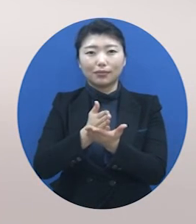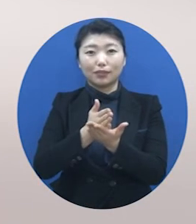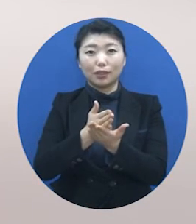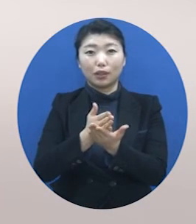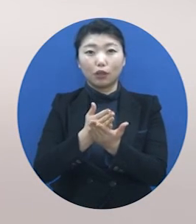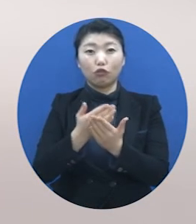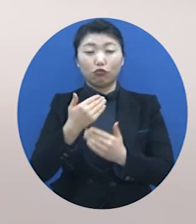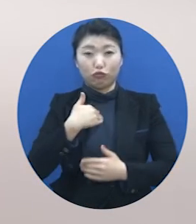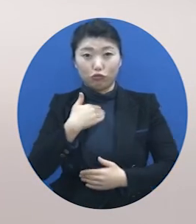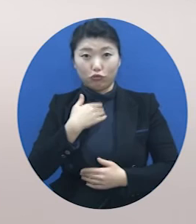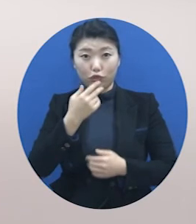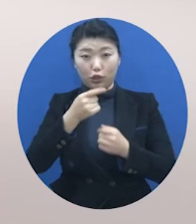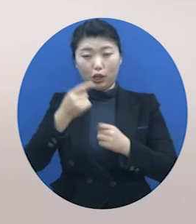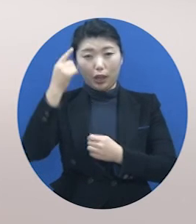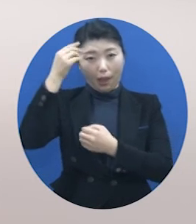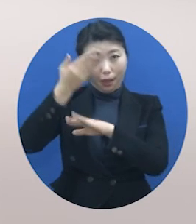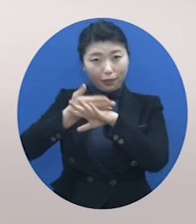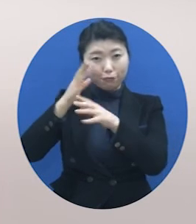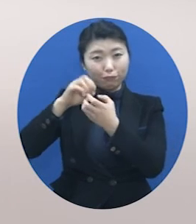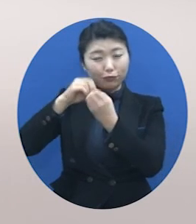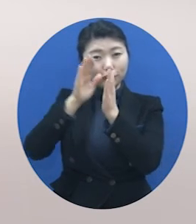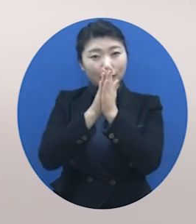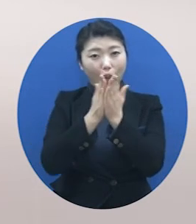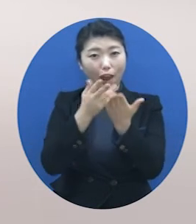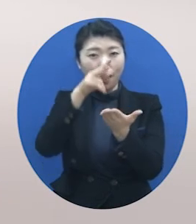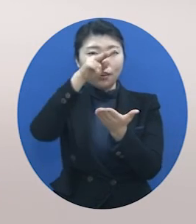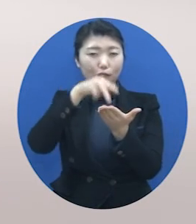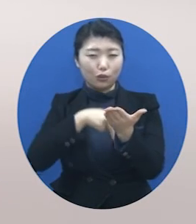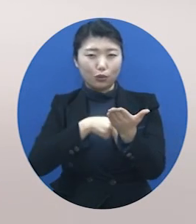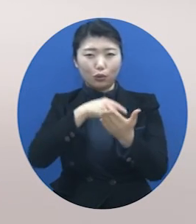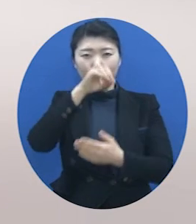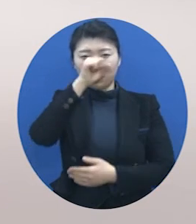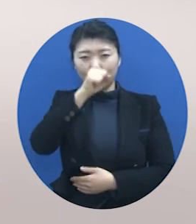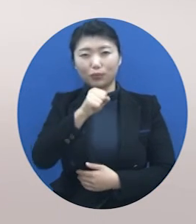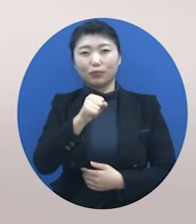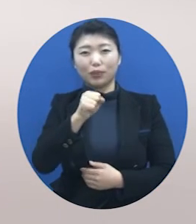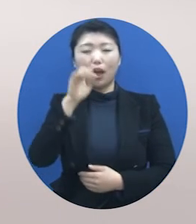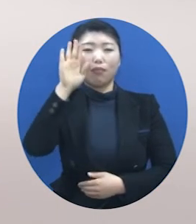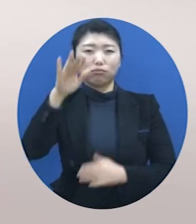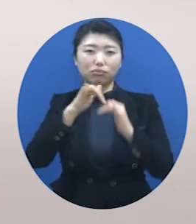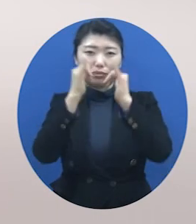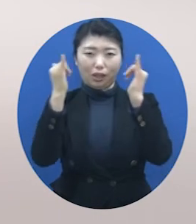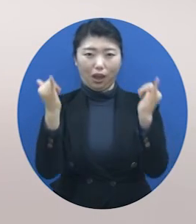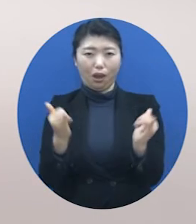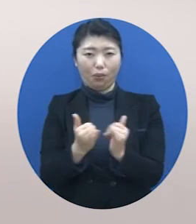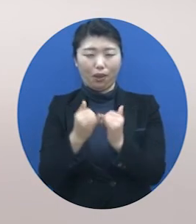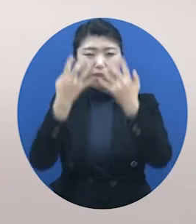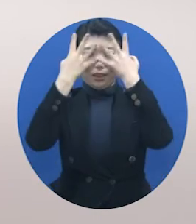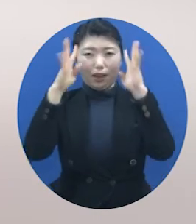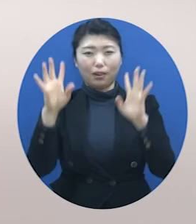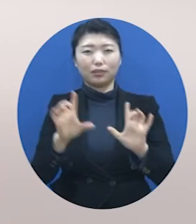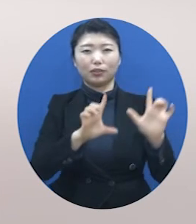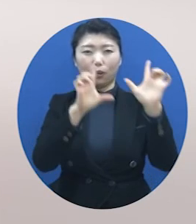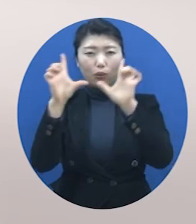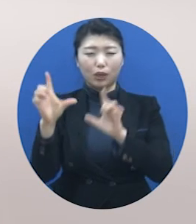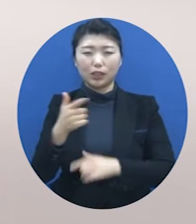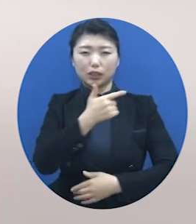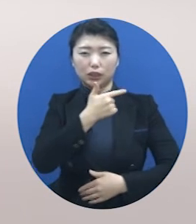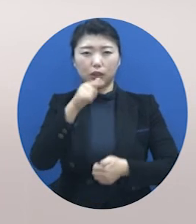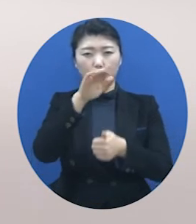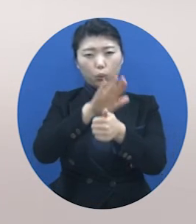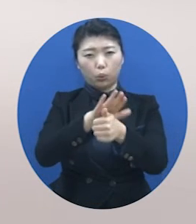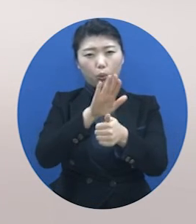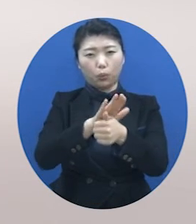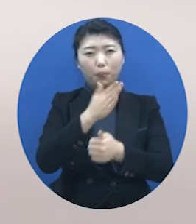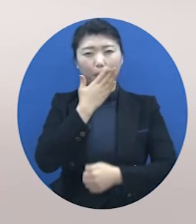우리 고전이나 인문학 책 한두 권 정도 읽어두면 앞으로 사회생활이나 대학생활에 큰 도움이 될 수